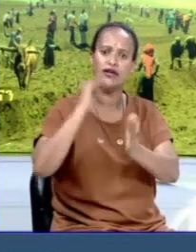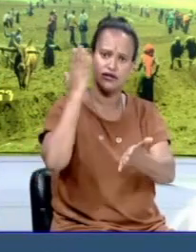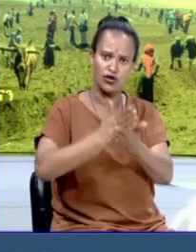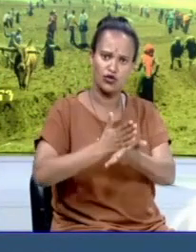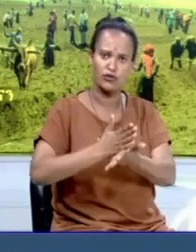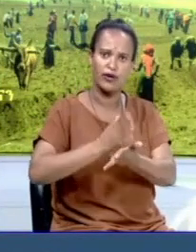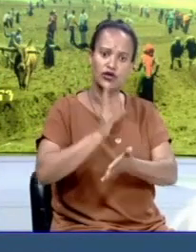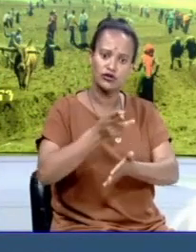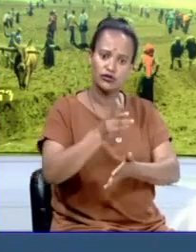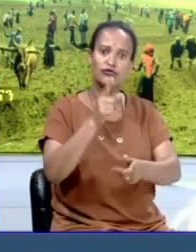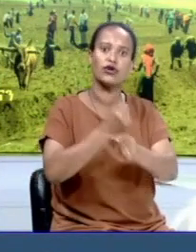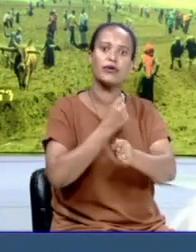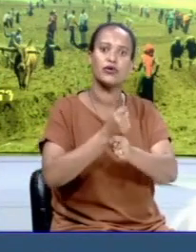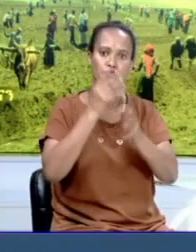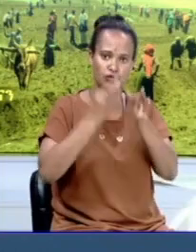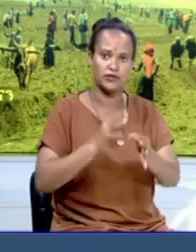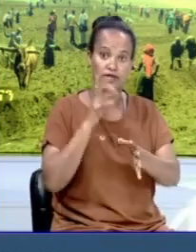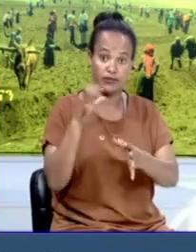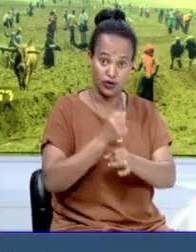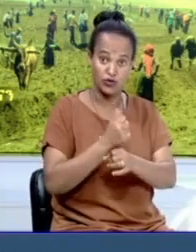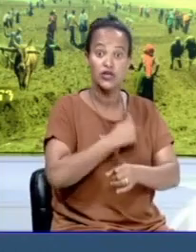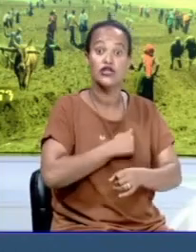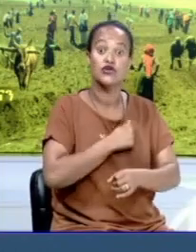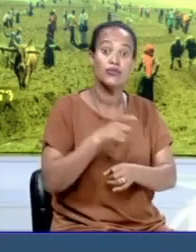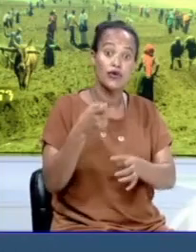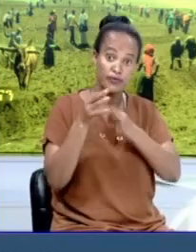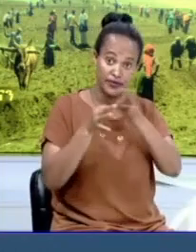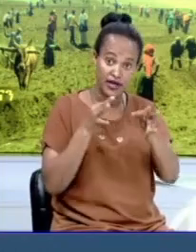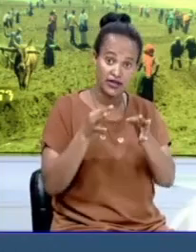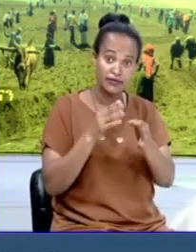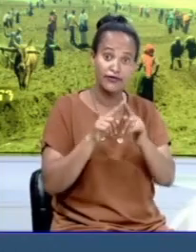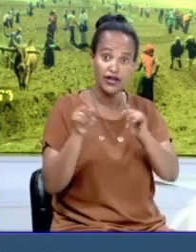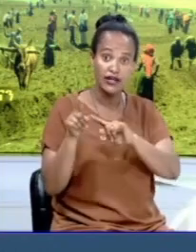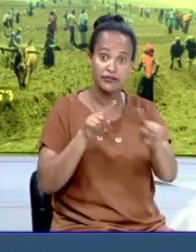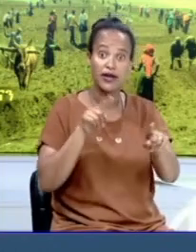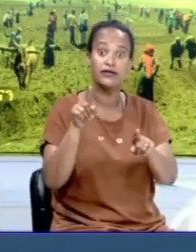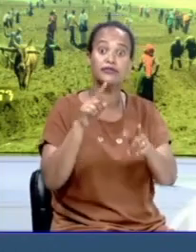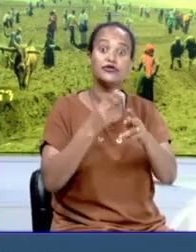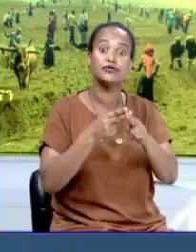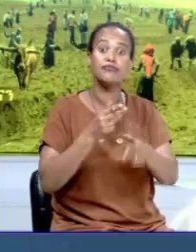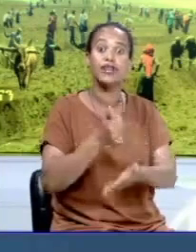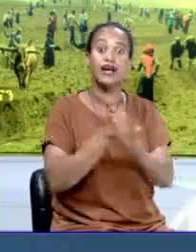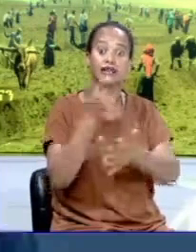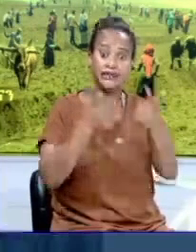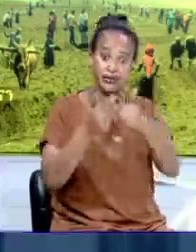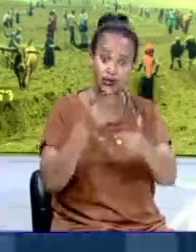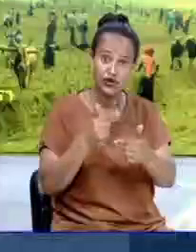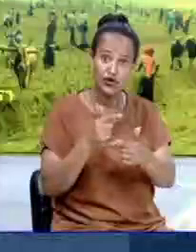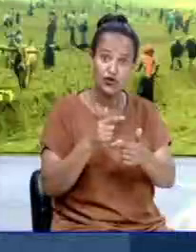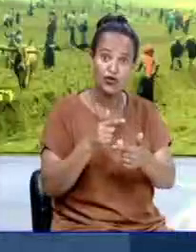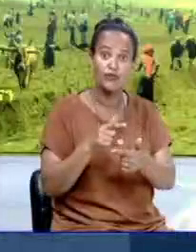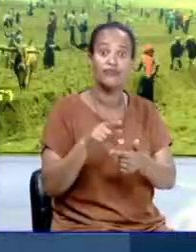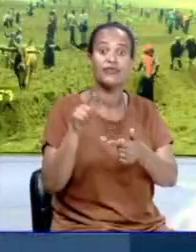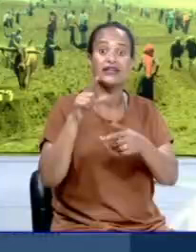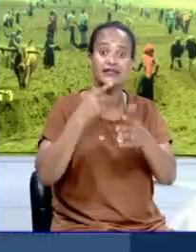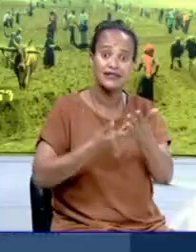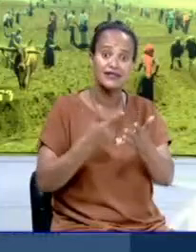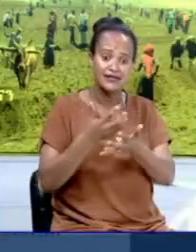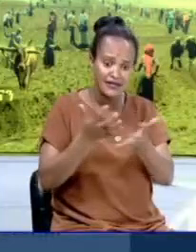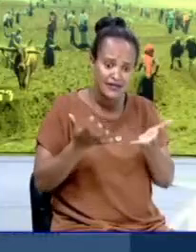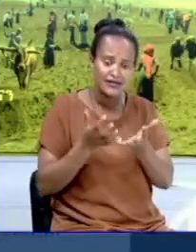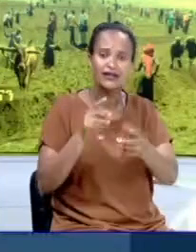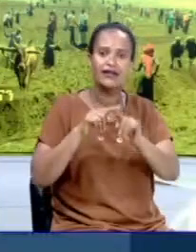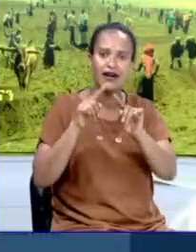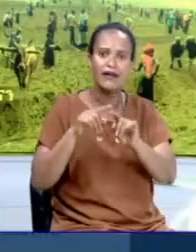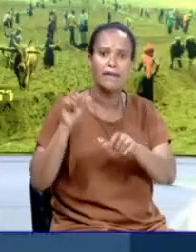ንምባል ቅልጡፍ ተግባራዊ ስጉምቲ ዘይምውሳዶም ዘሕዘኖም ምዃኑ ብምግላፅ ብፍላይ ድማ እቲ ብሽም ሓገዝ ዝመፅእ ዘሎ ቀረብ ወናብር ድስታትን ካልኦትን